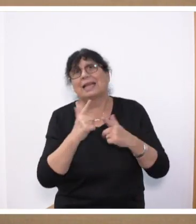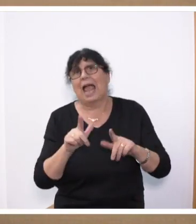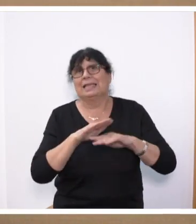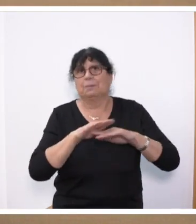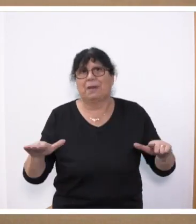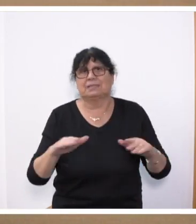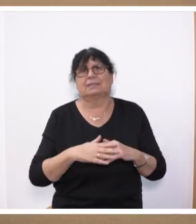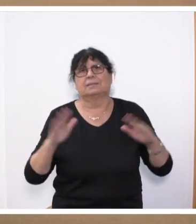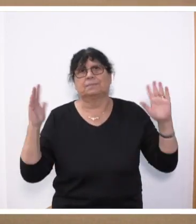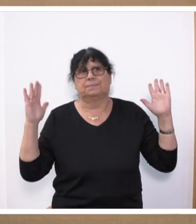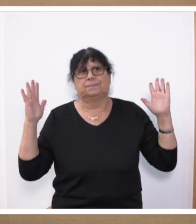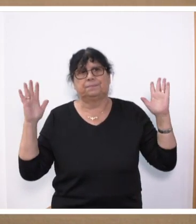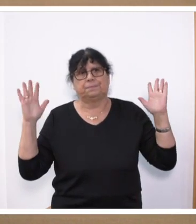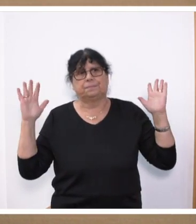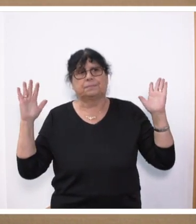liebe Kolleginnen und Kollegen.